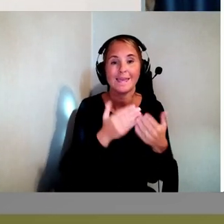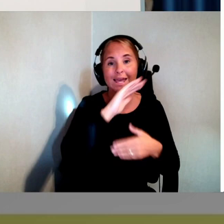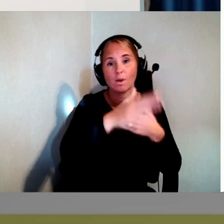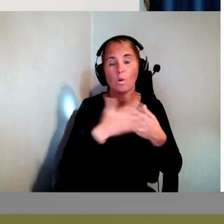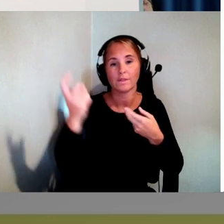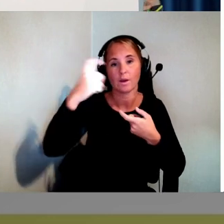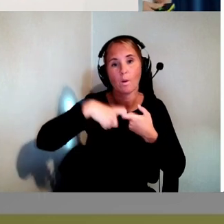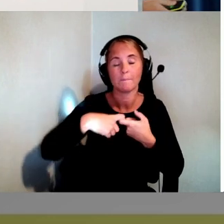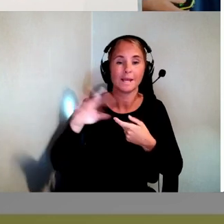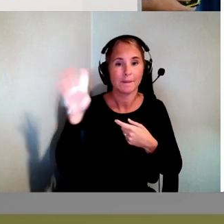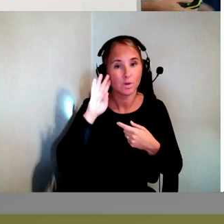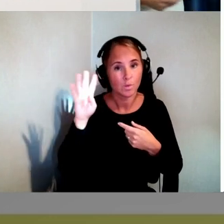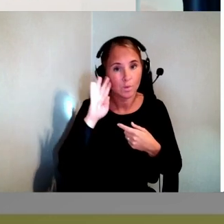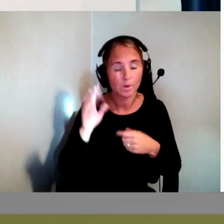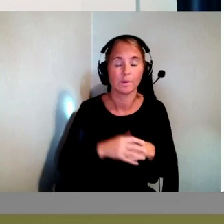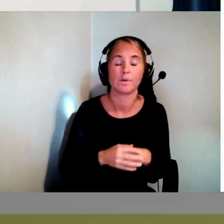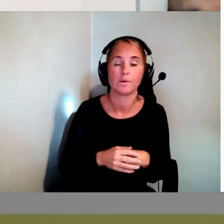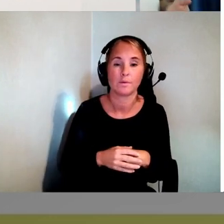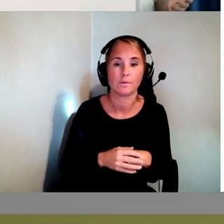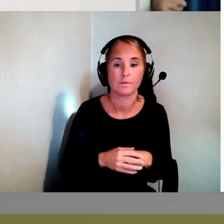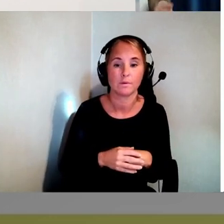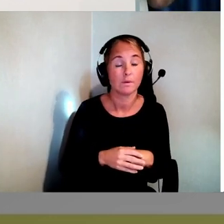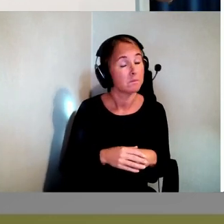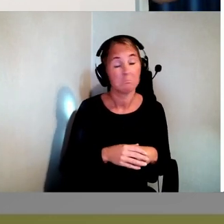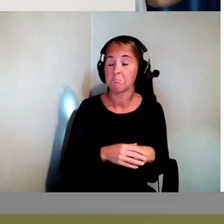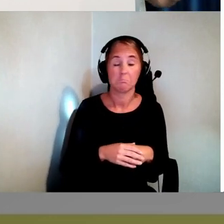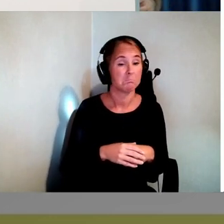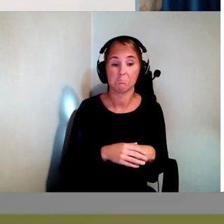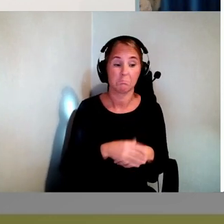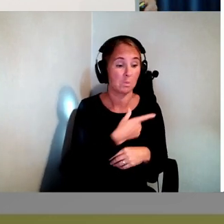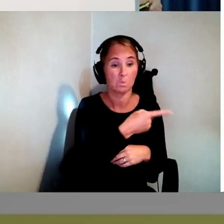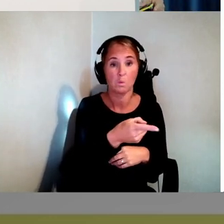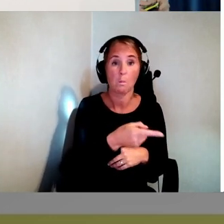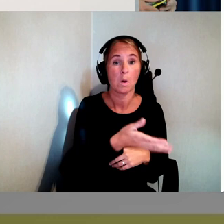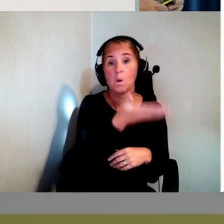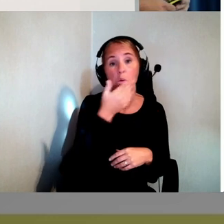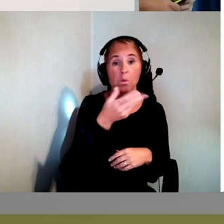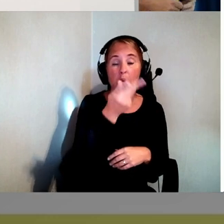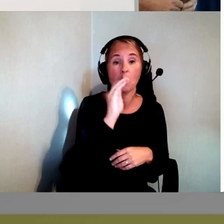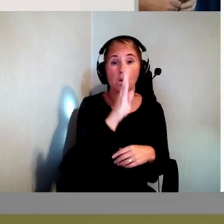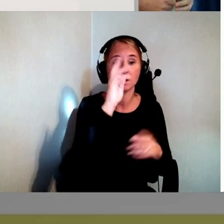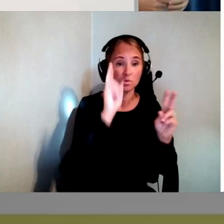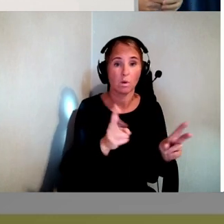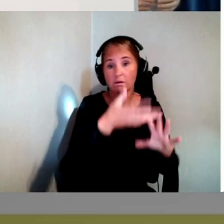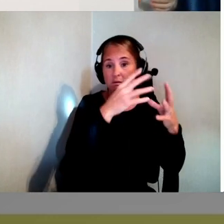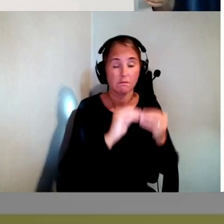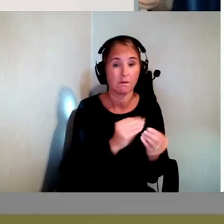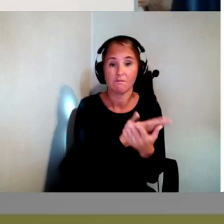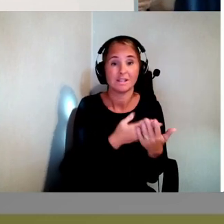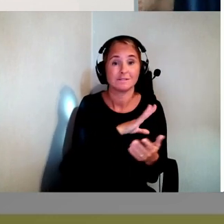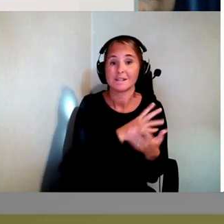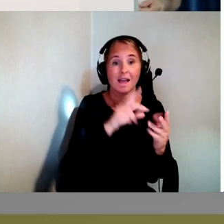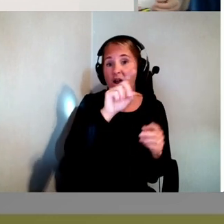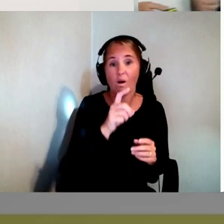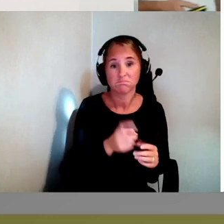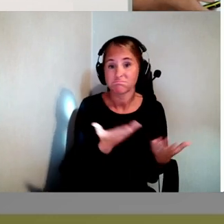ljud för att det är inte kodat så för man inte tänkt på det Det är inte kravat så återigen ganska